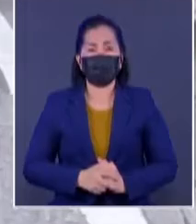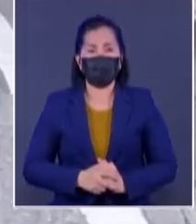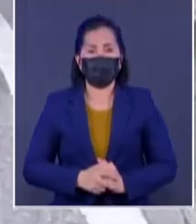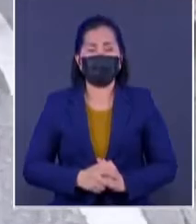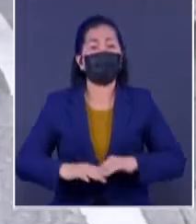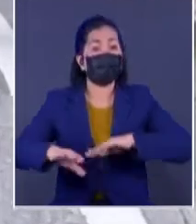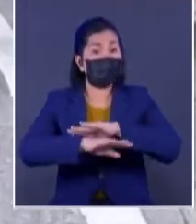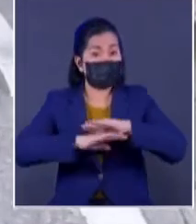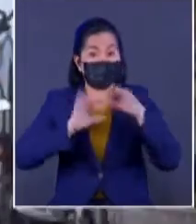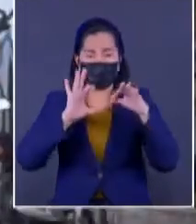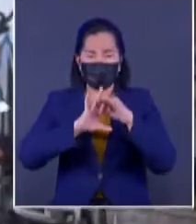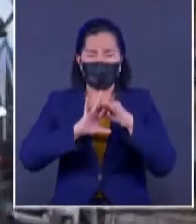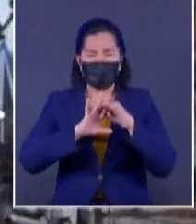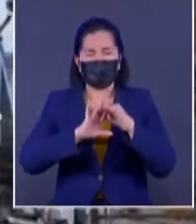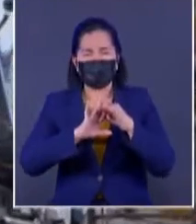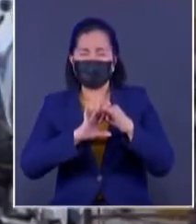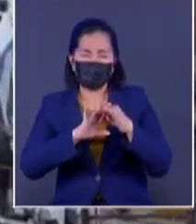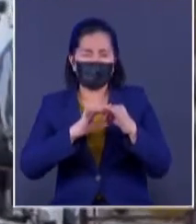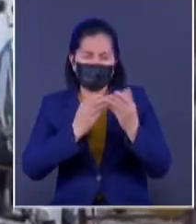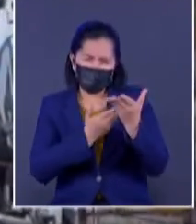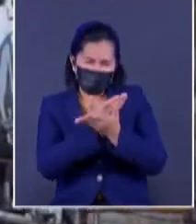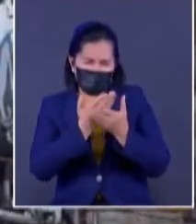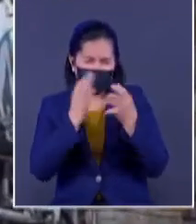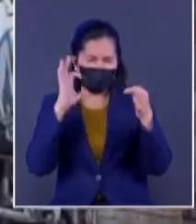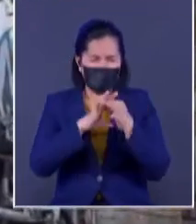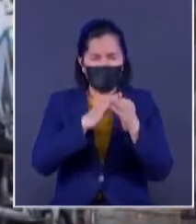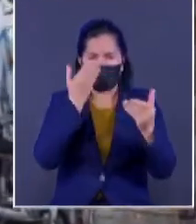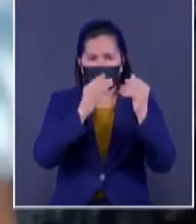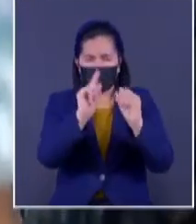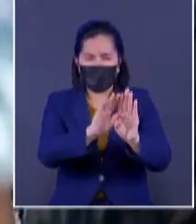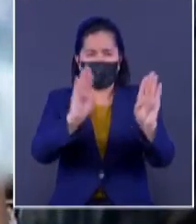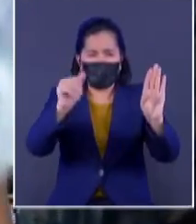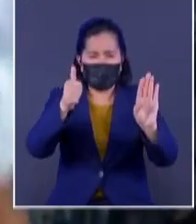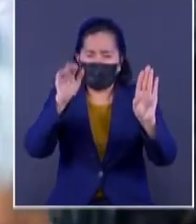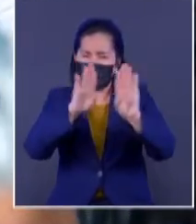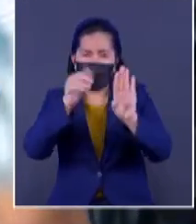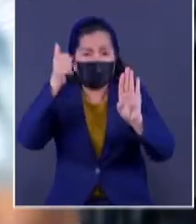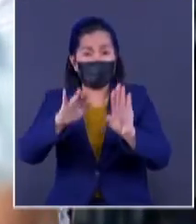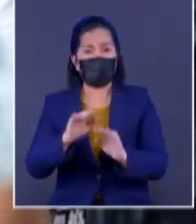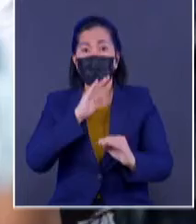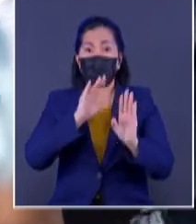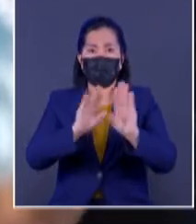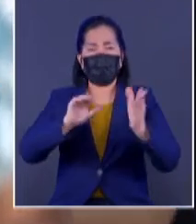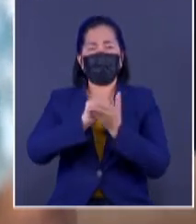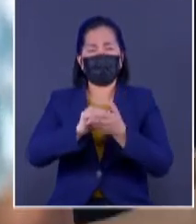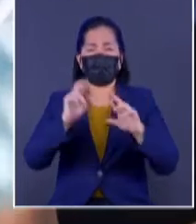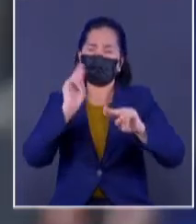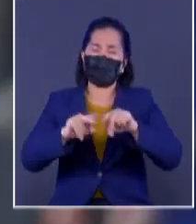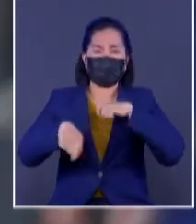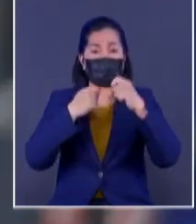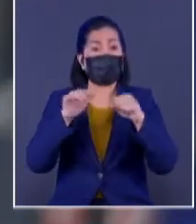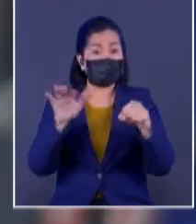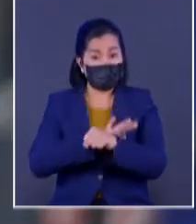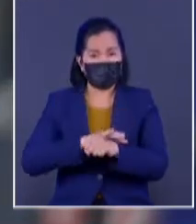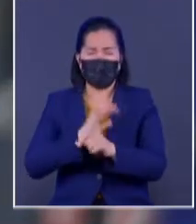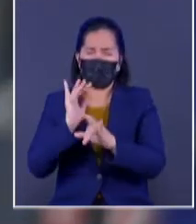การพิจารณามาตรการคลายล็อกให้กับกิจการและกิจกรรมบางประเภทซึ่งการเปิดร้านอาหารแบบเต็มรูปแบบหรือการขายเครื่องดื่มแอ